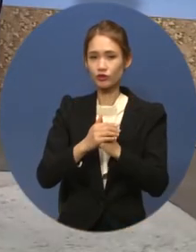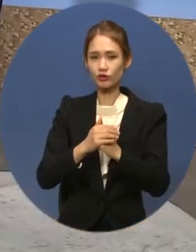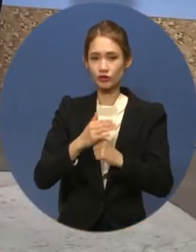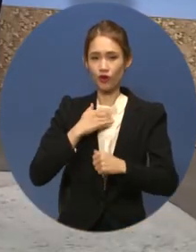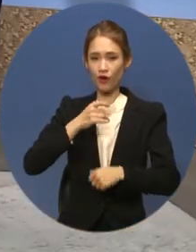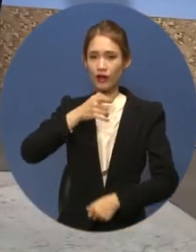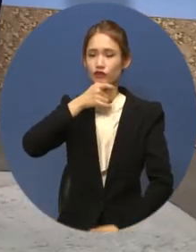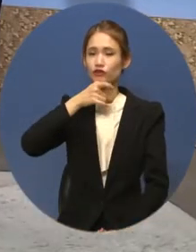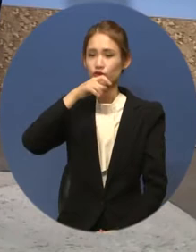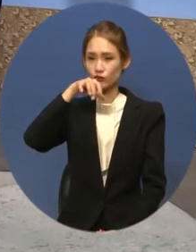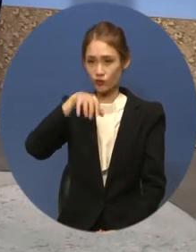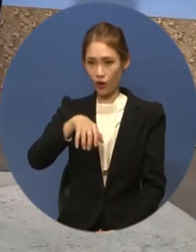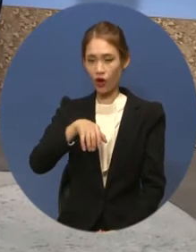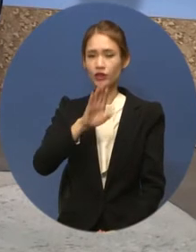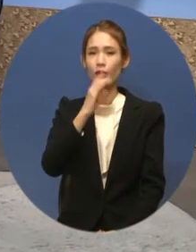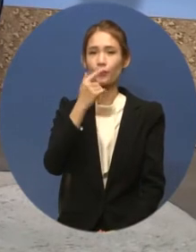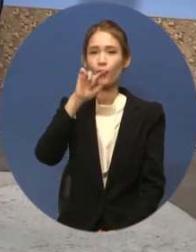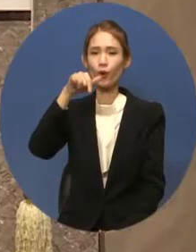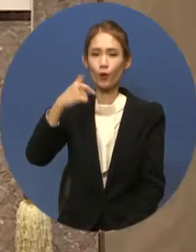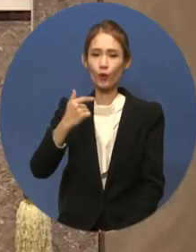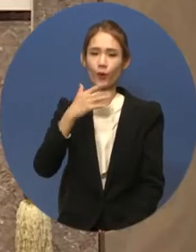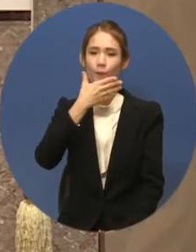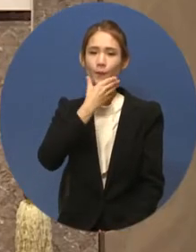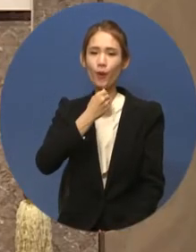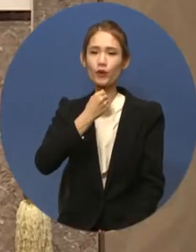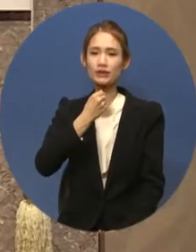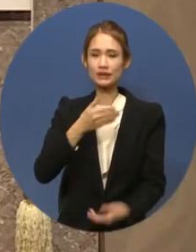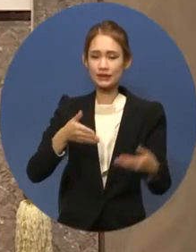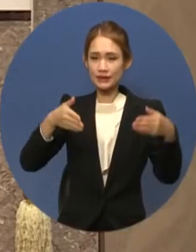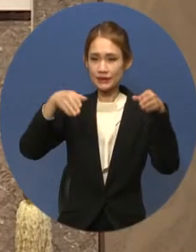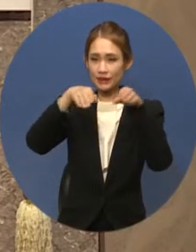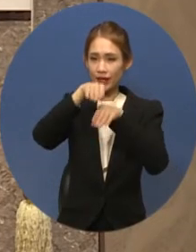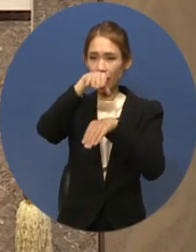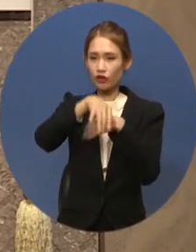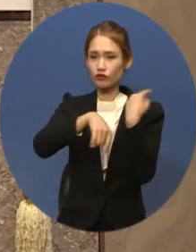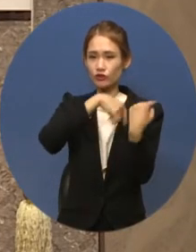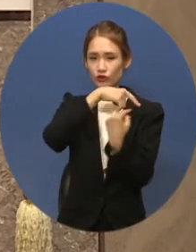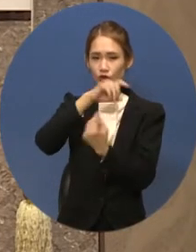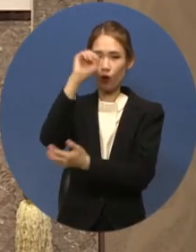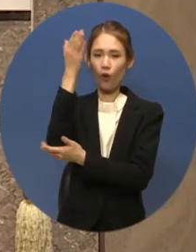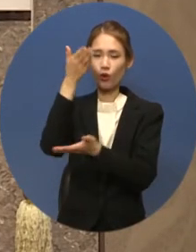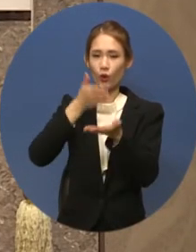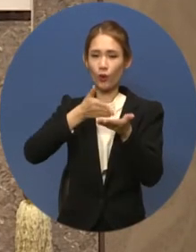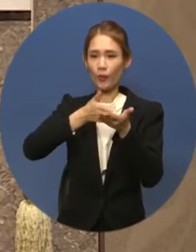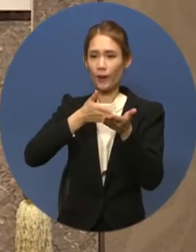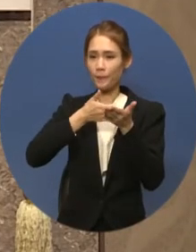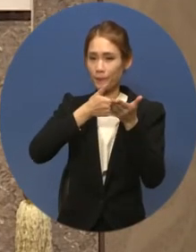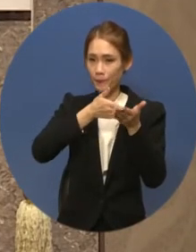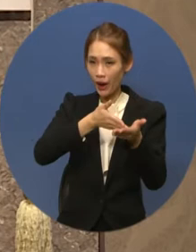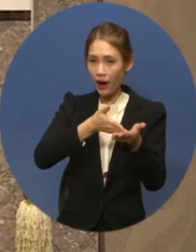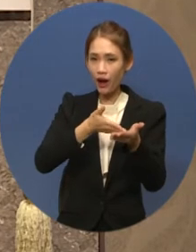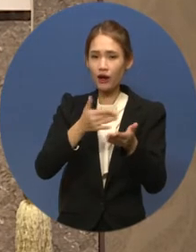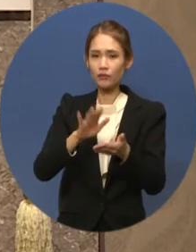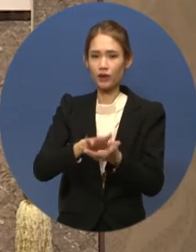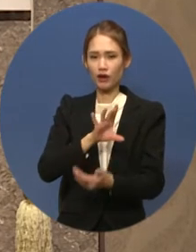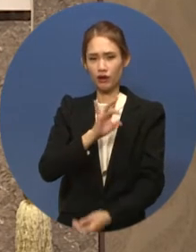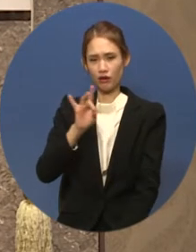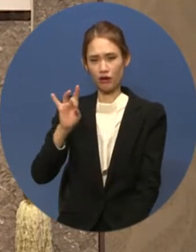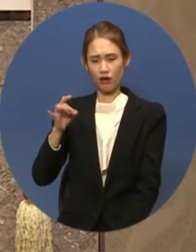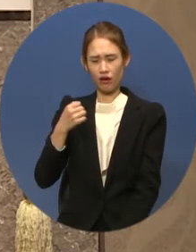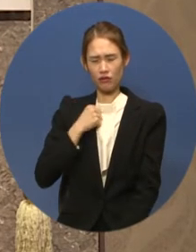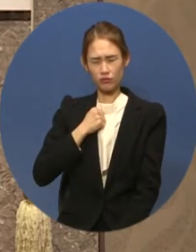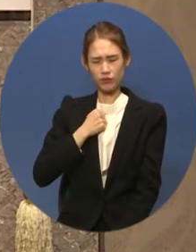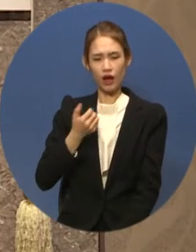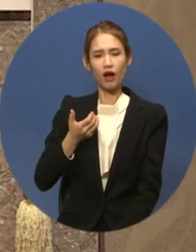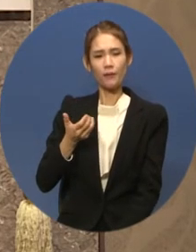보온 목 치타 오늘 운영하고 있는데요 어 가끔 언론의 이런 얘기 나오면 우리 국민들께서 굉장히 마음아파 하세요